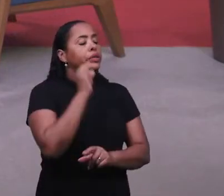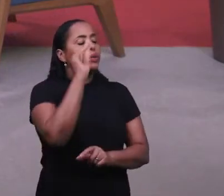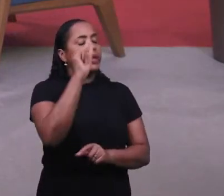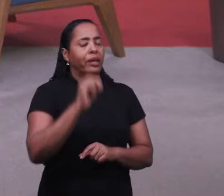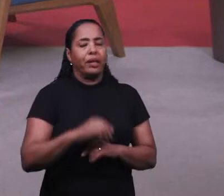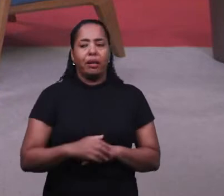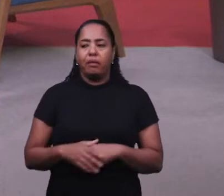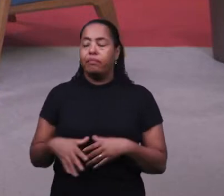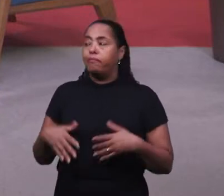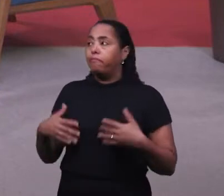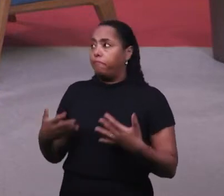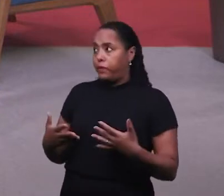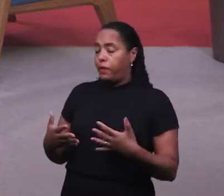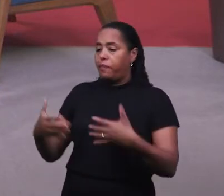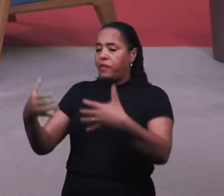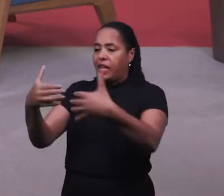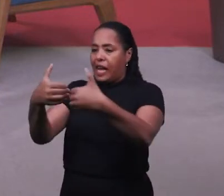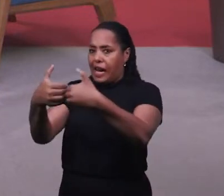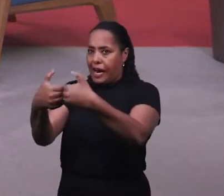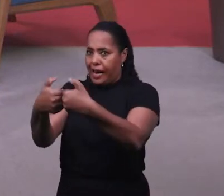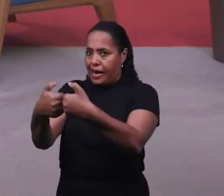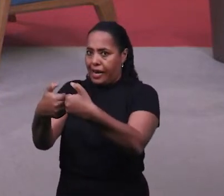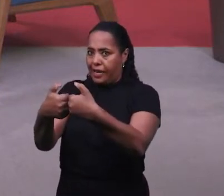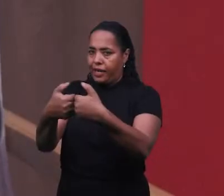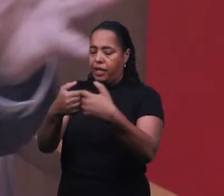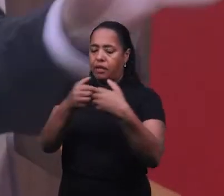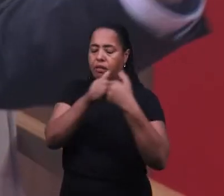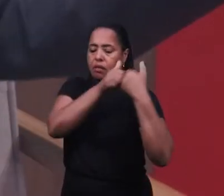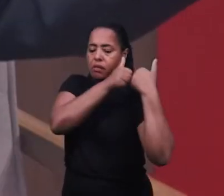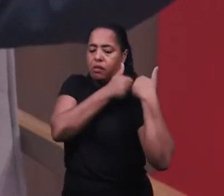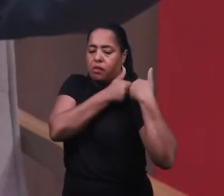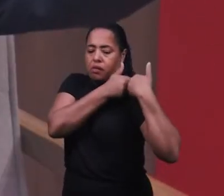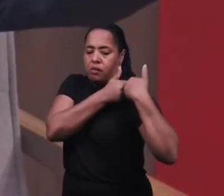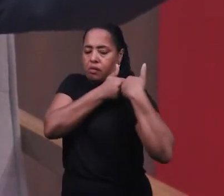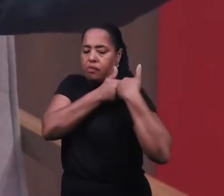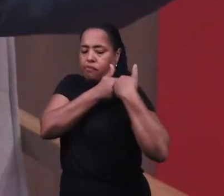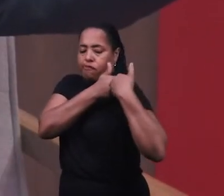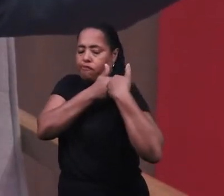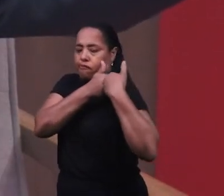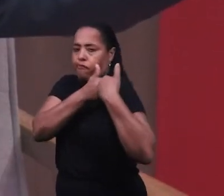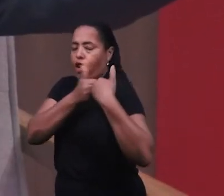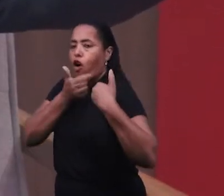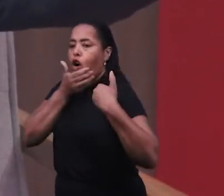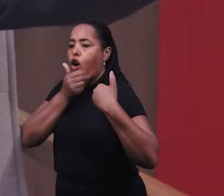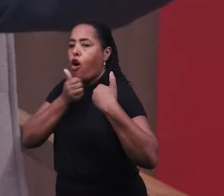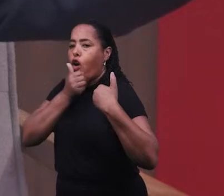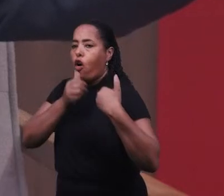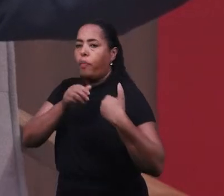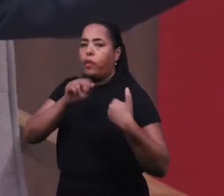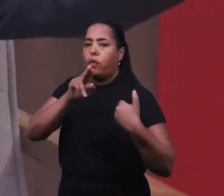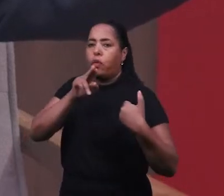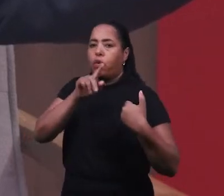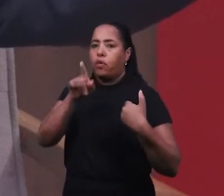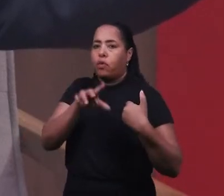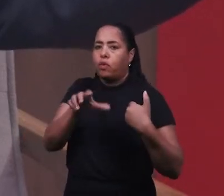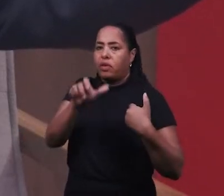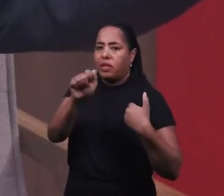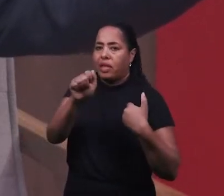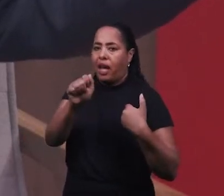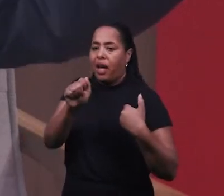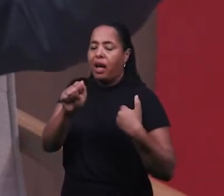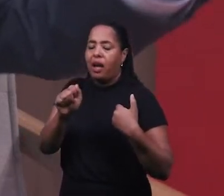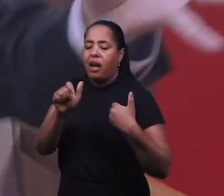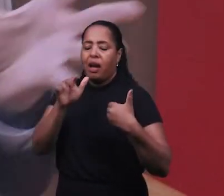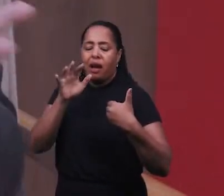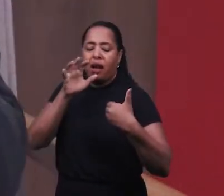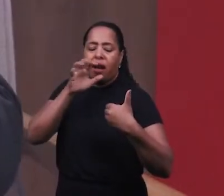ce jugement? Alors, en vérité, l'arche, elle était transportée et cette personne, cet homme, Uza,